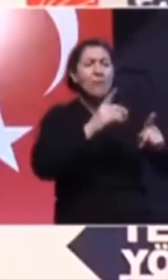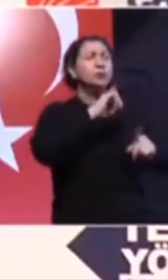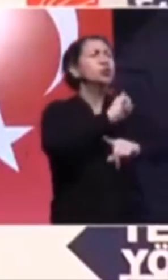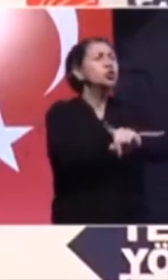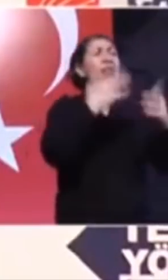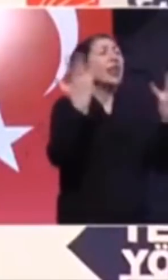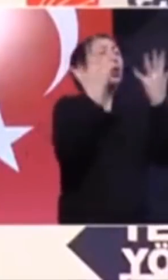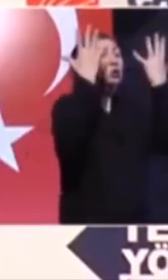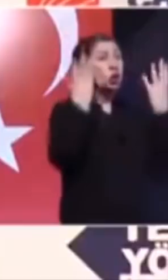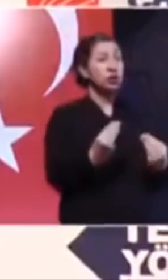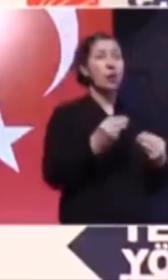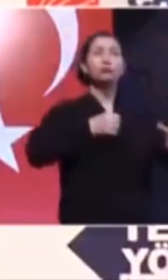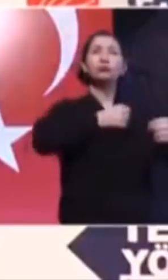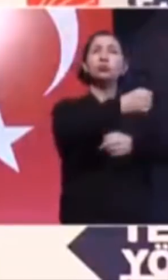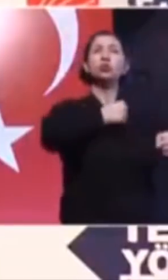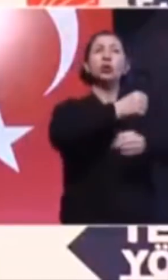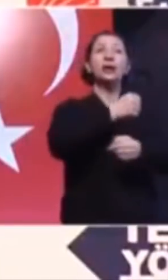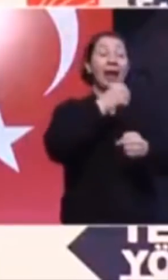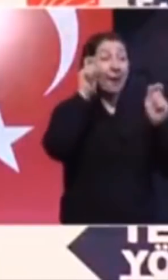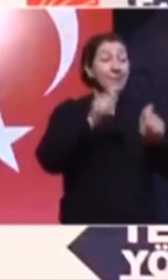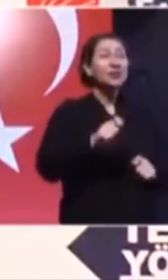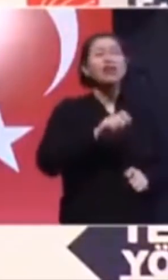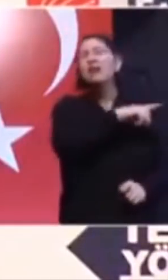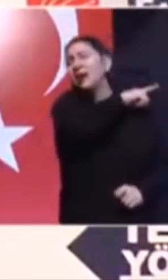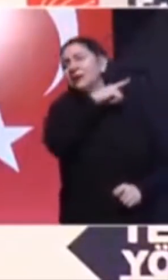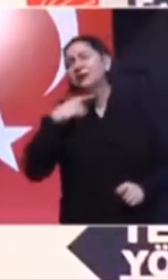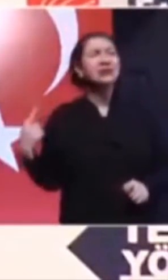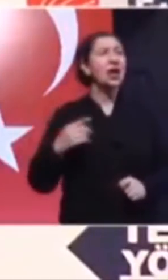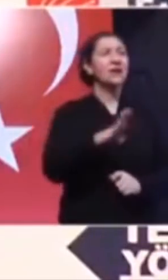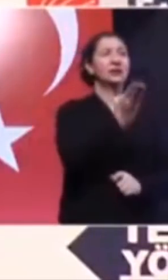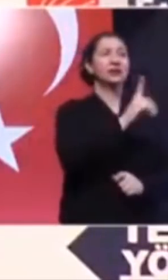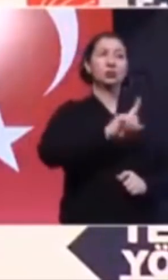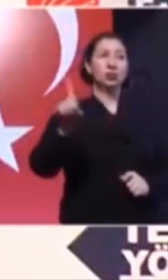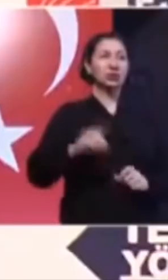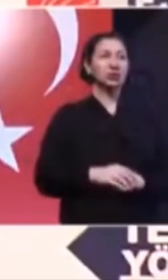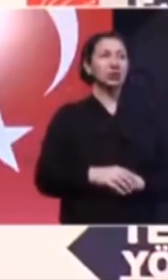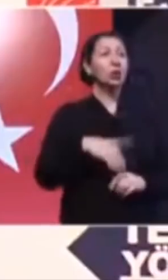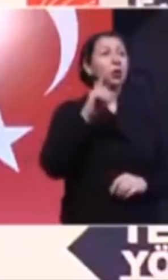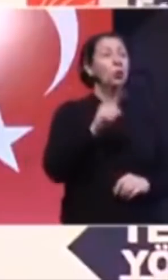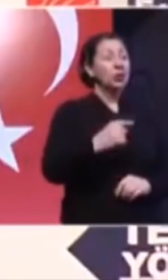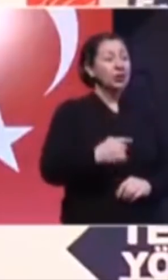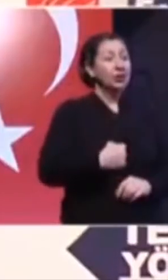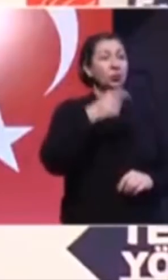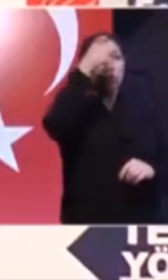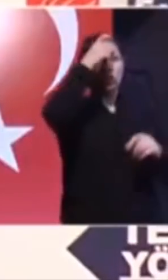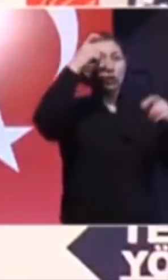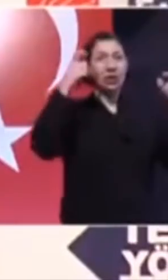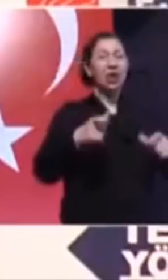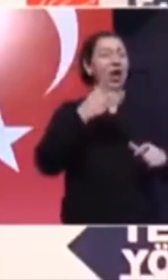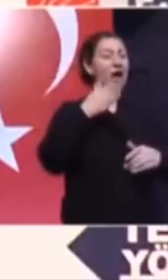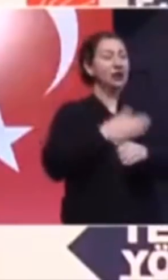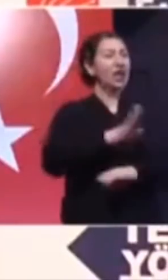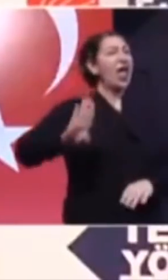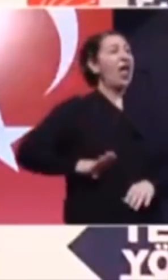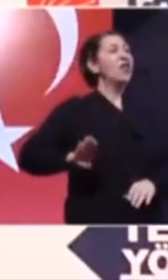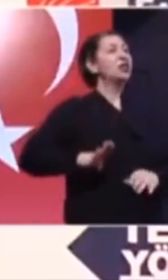olursa olsun mücadele etmekten asla vazgeçmeyeceğiz. Biz bu ülkenin asli